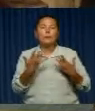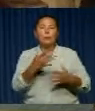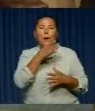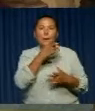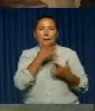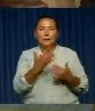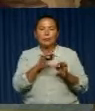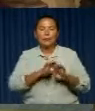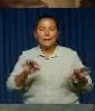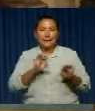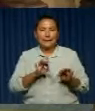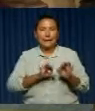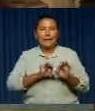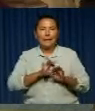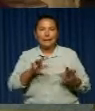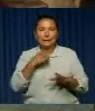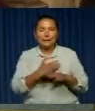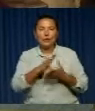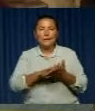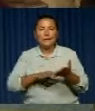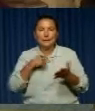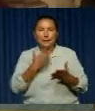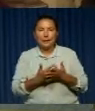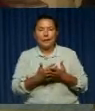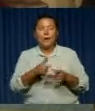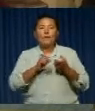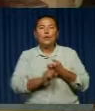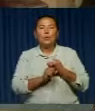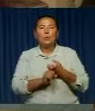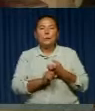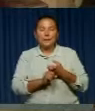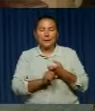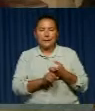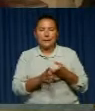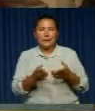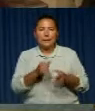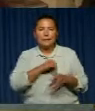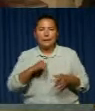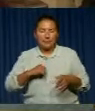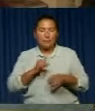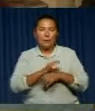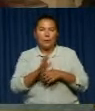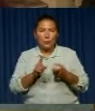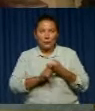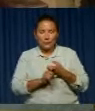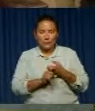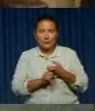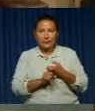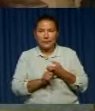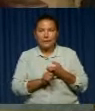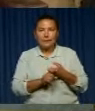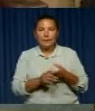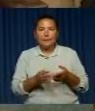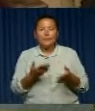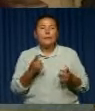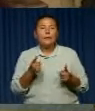Осы туралысында басында айттық қой, жалғастыра кетейік. Жалпы бұл вирустың өзінің бір мерзімі бар, 14 күнге дейін дейді.